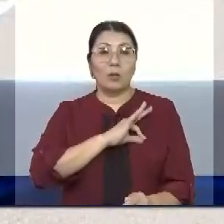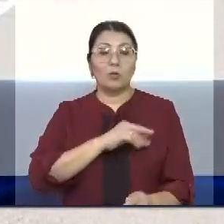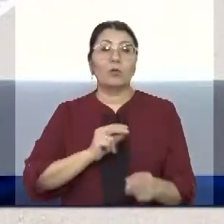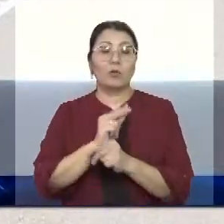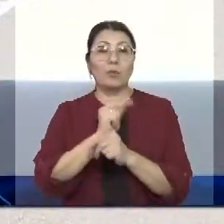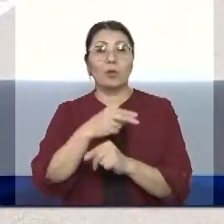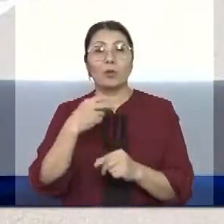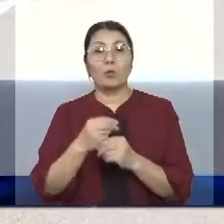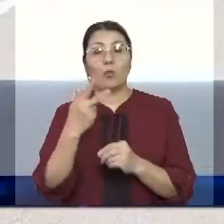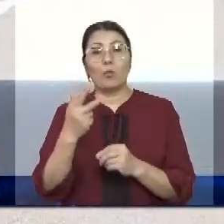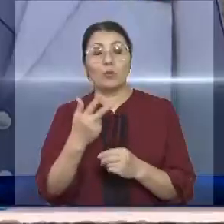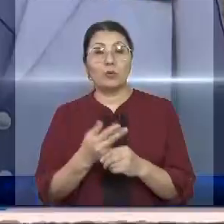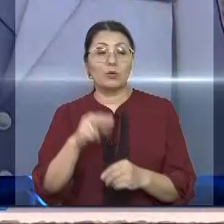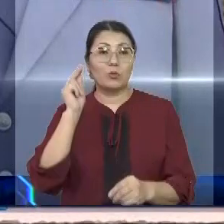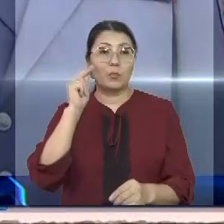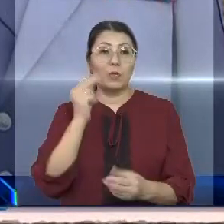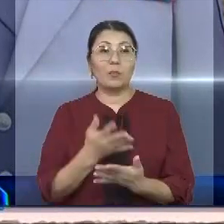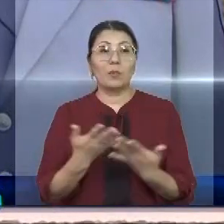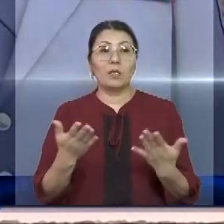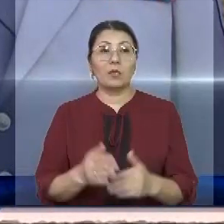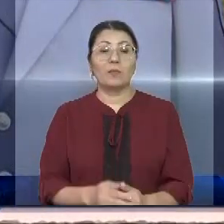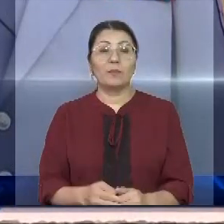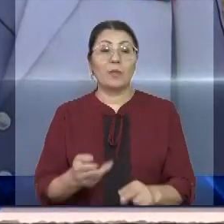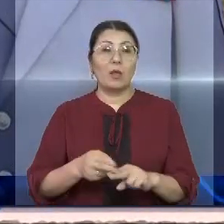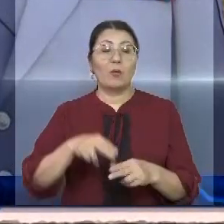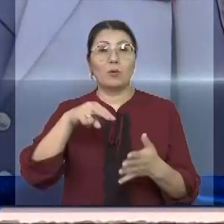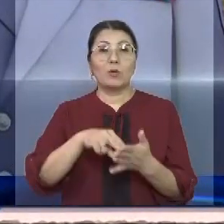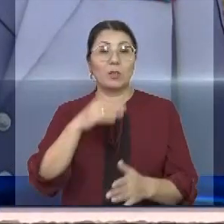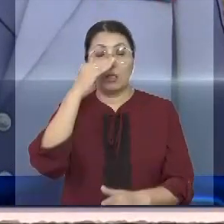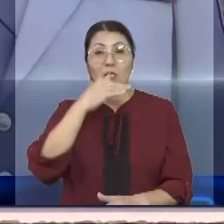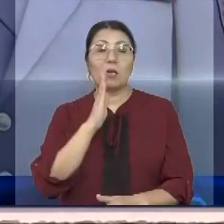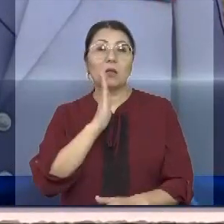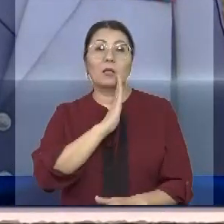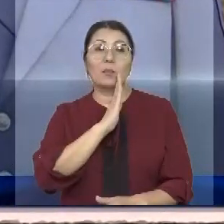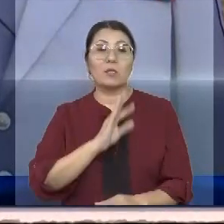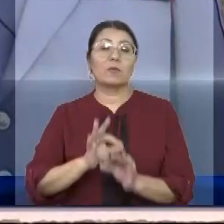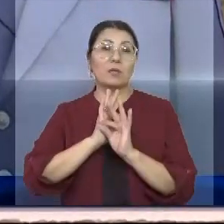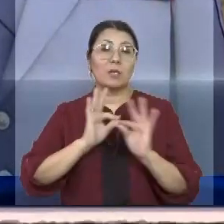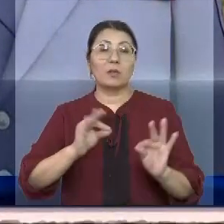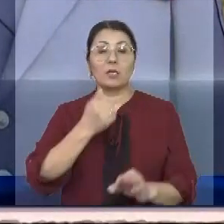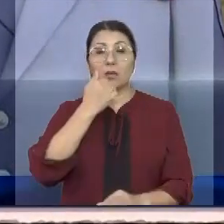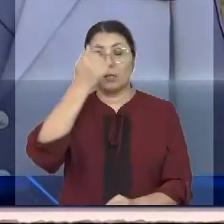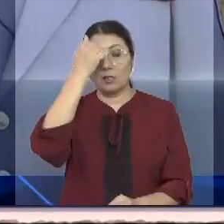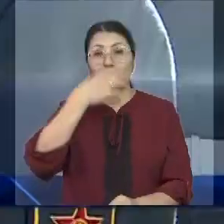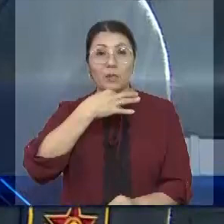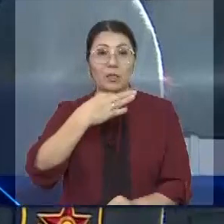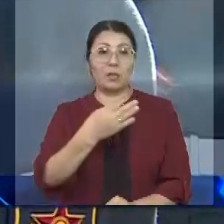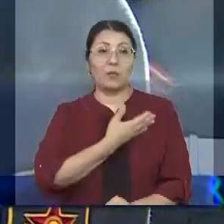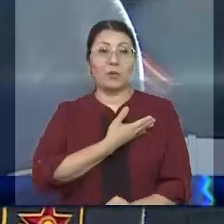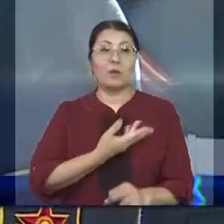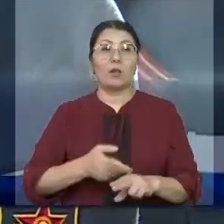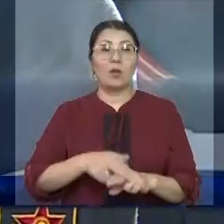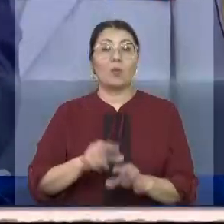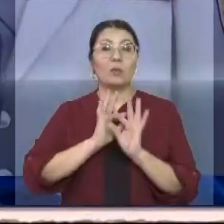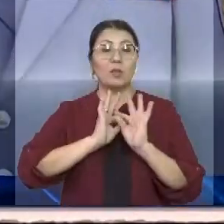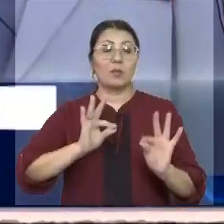13 біліктілік бойынша білім береді. Мен мына жерде тұрған ата-аналарыңызға ерекше рахмет айтқым келеді. Осындай